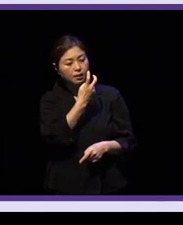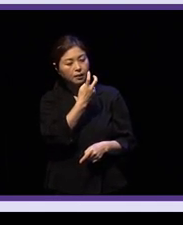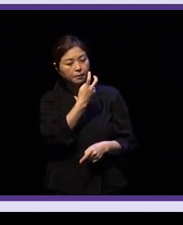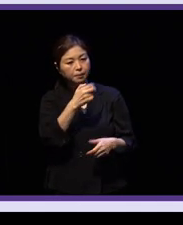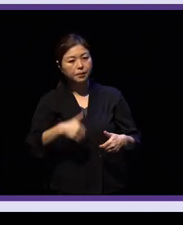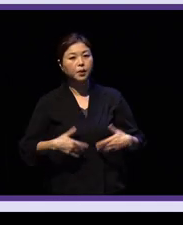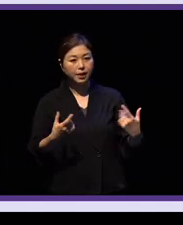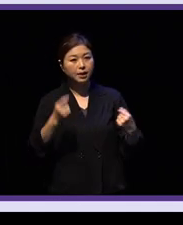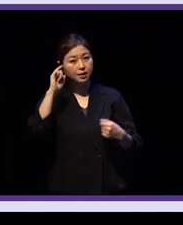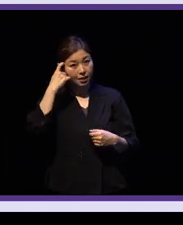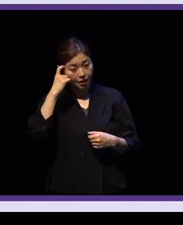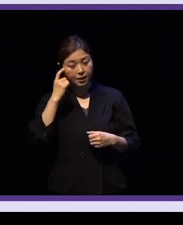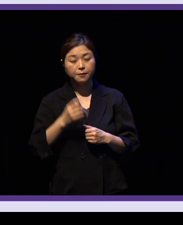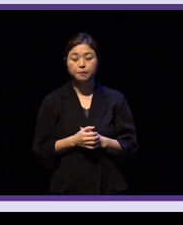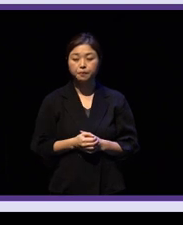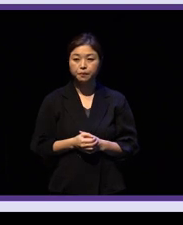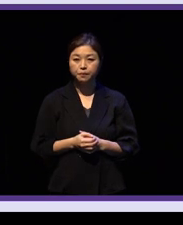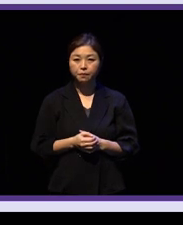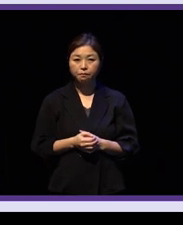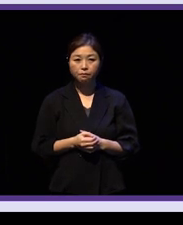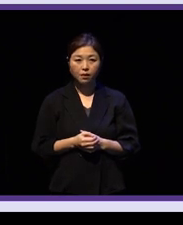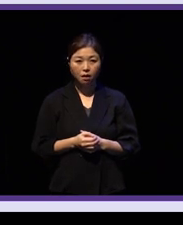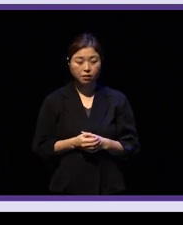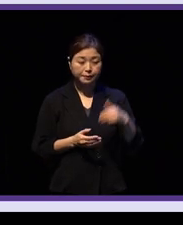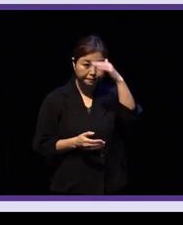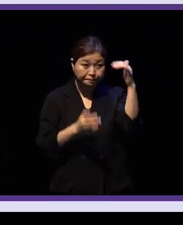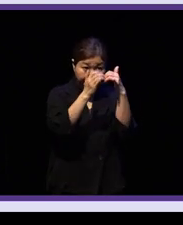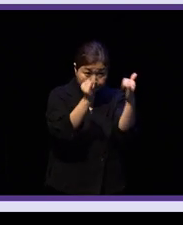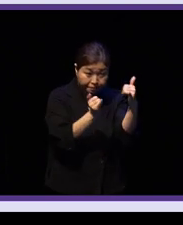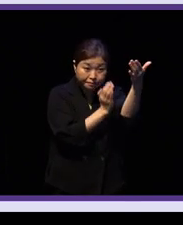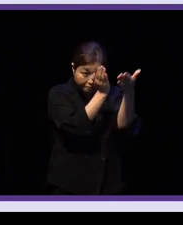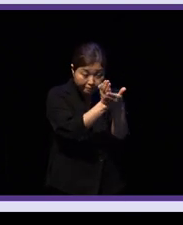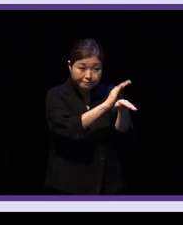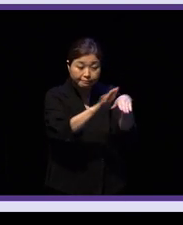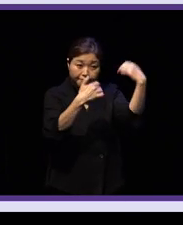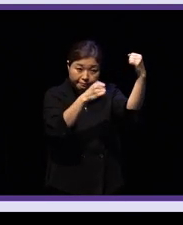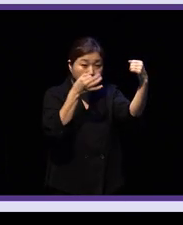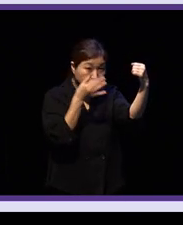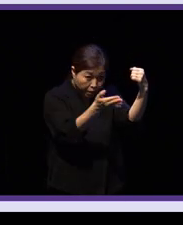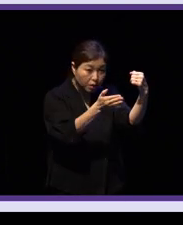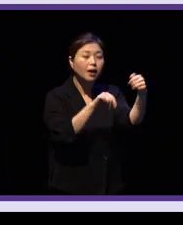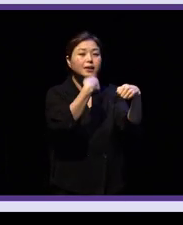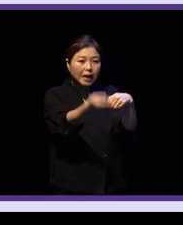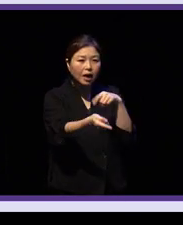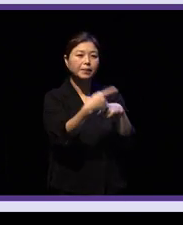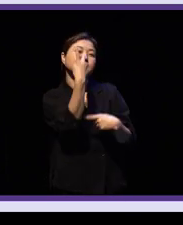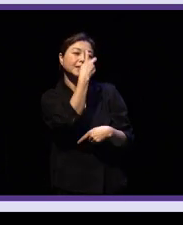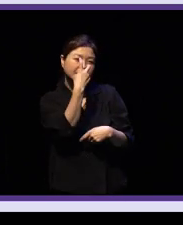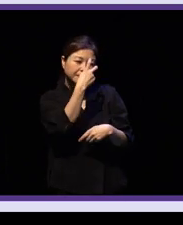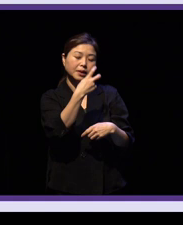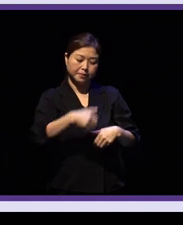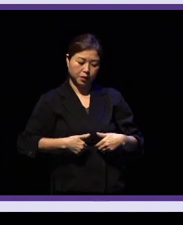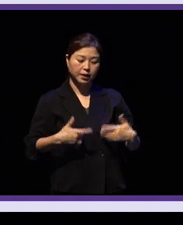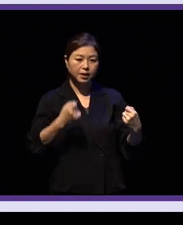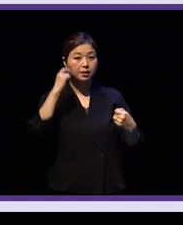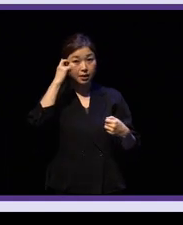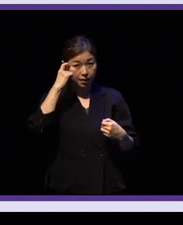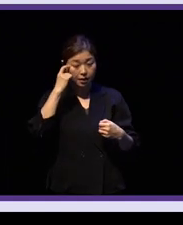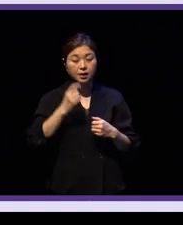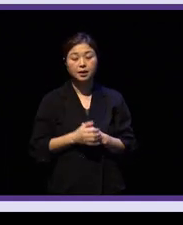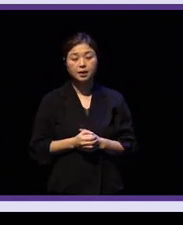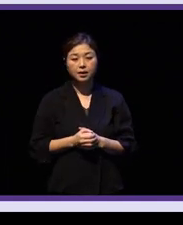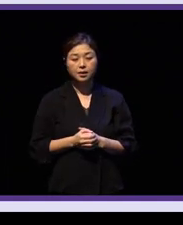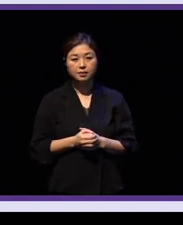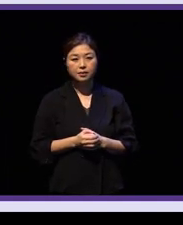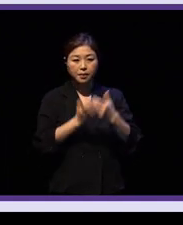속칭 저희가 번지수로 얘기하는 제대로 좀 심의를 받을 수 있는 그런 어떤 운영의 좀 살리고자 합니다 그래서 좀 실세유자